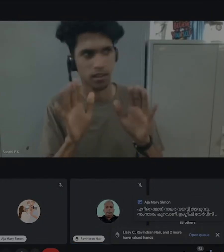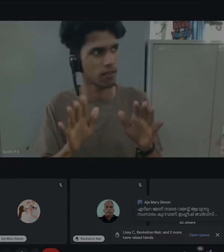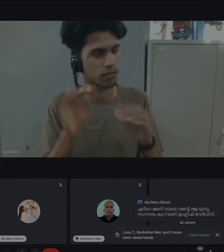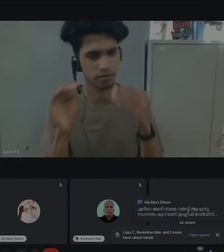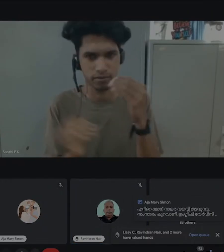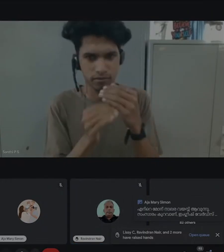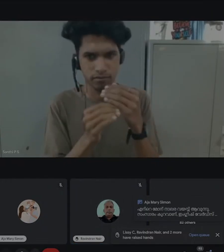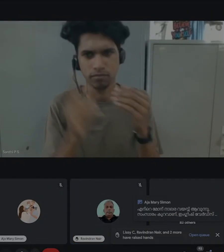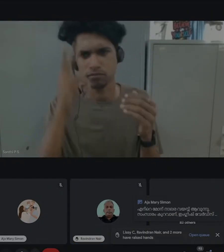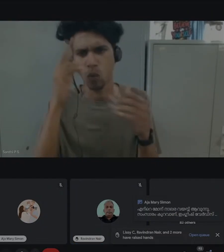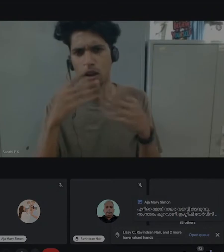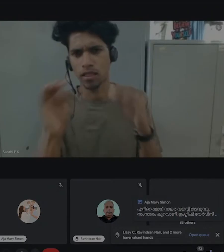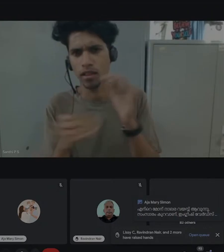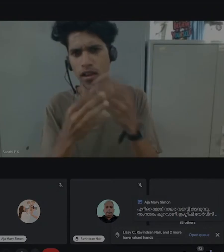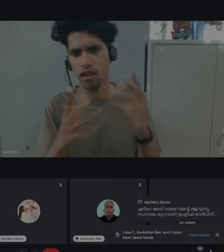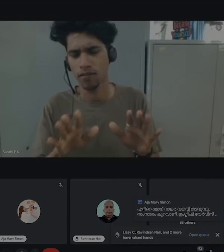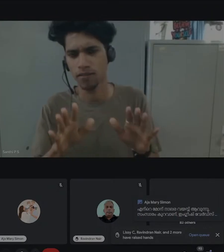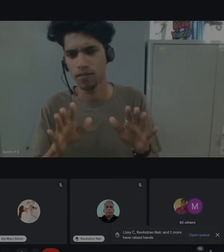ഈ ഒരു ചോദ്യത്തിന്